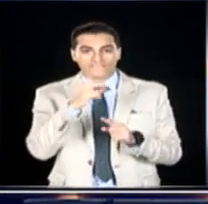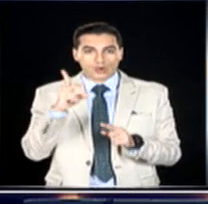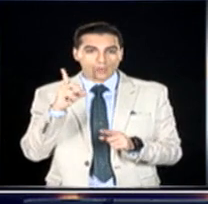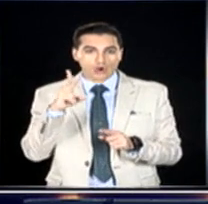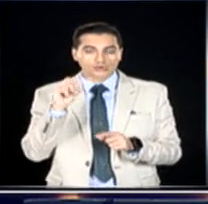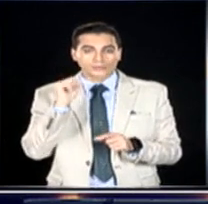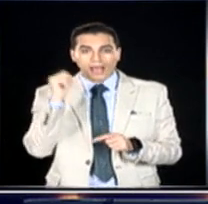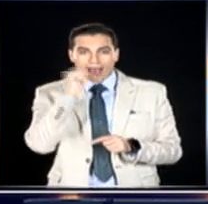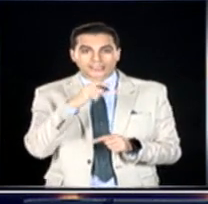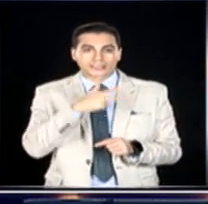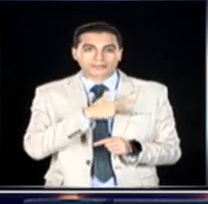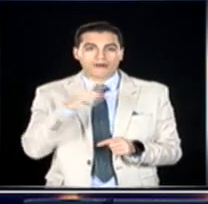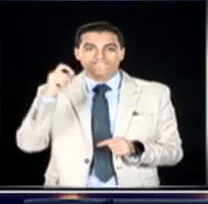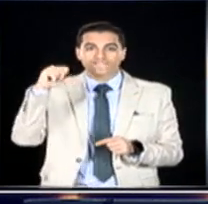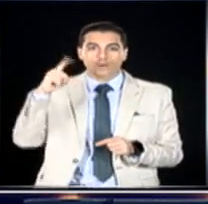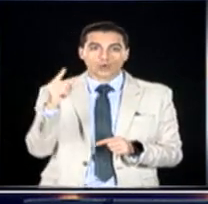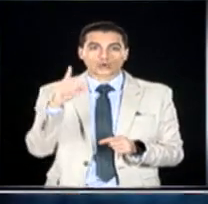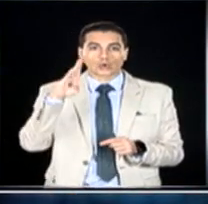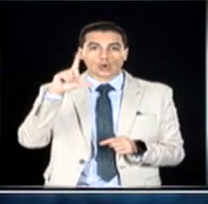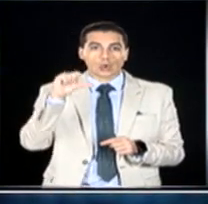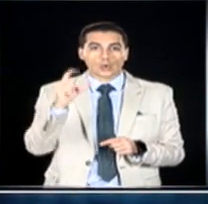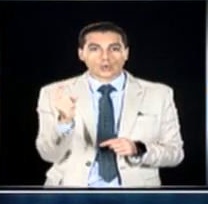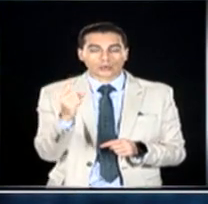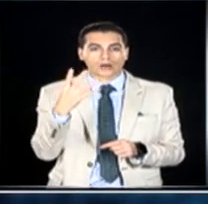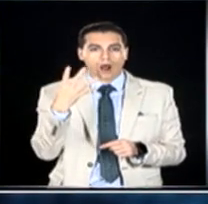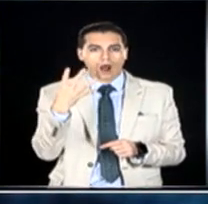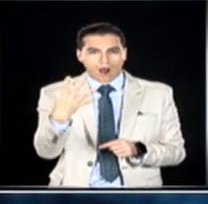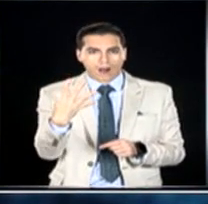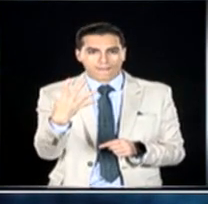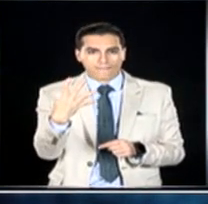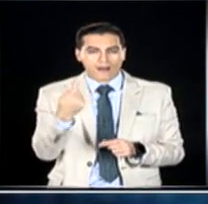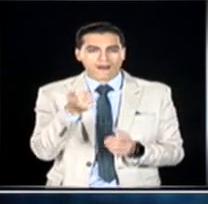ألبوم فولكلور. فرصة تانية،